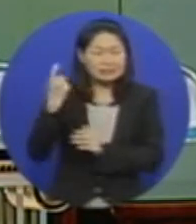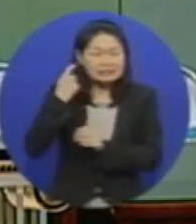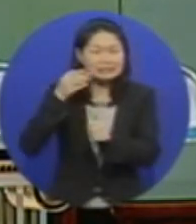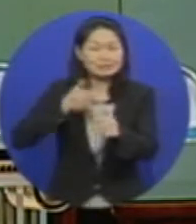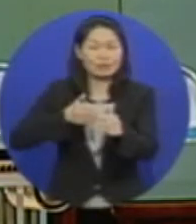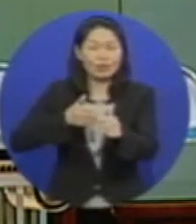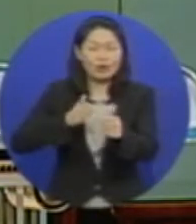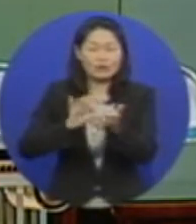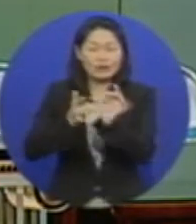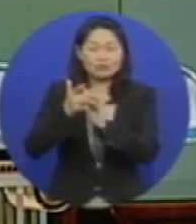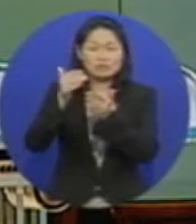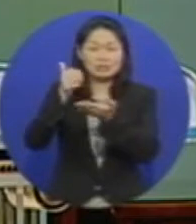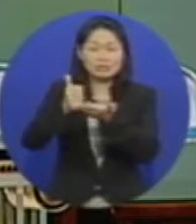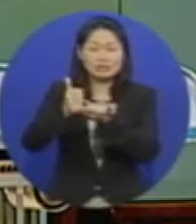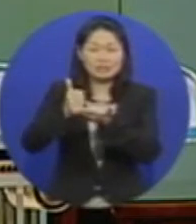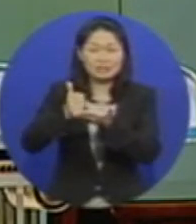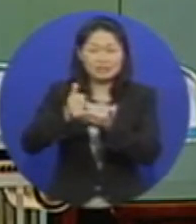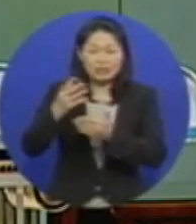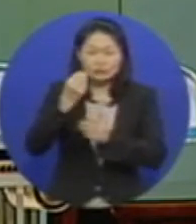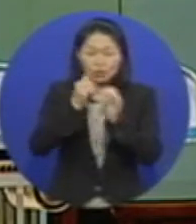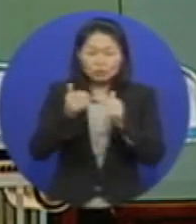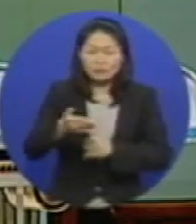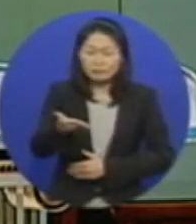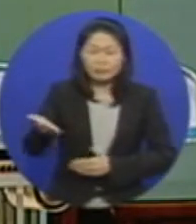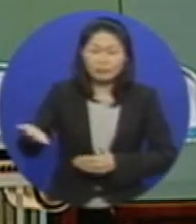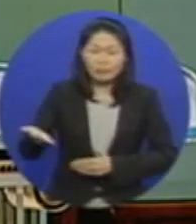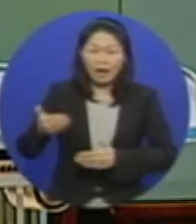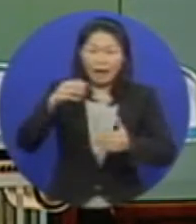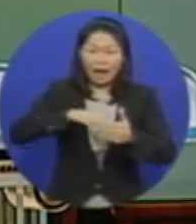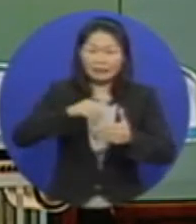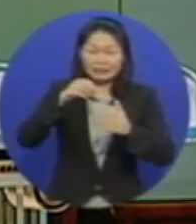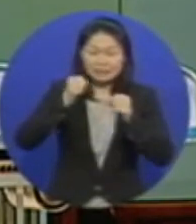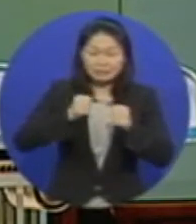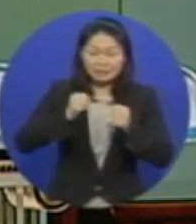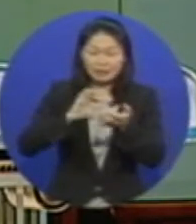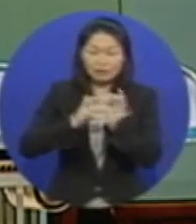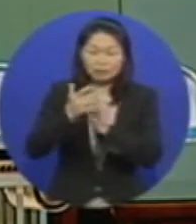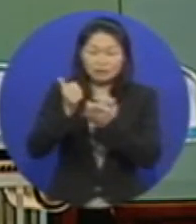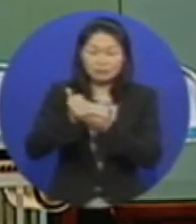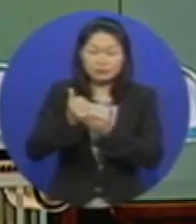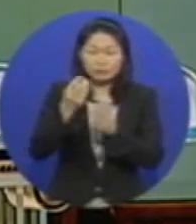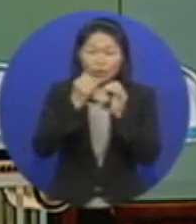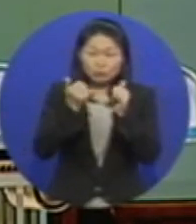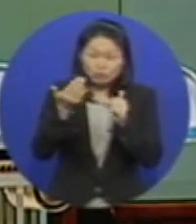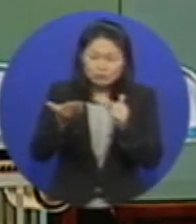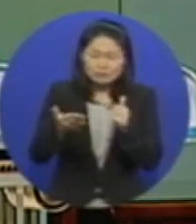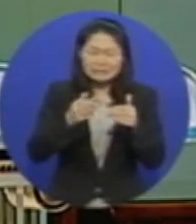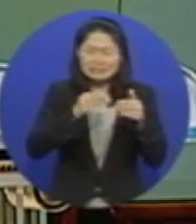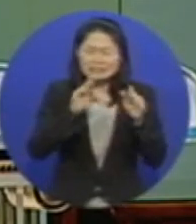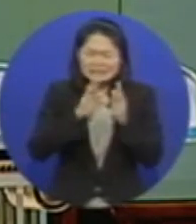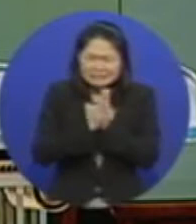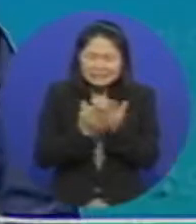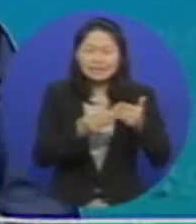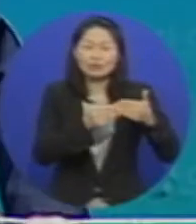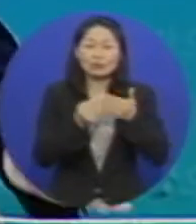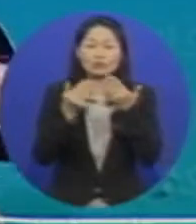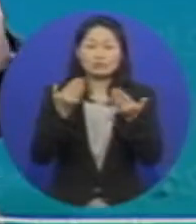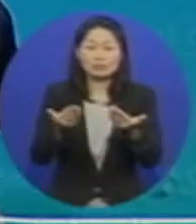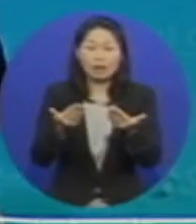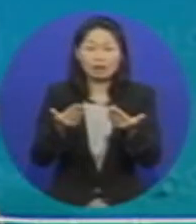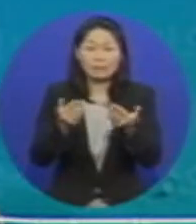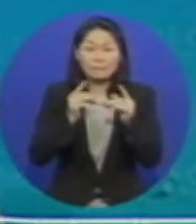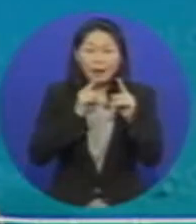예수님이 아성 돈이 많이 계십니다 예수님께서 성도님을 친히 긴 들 하실겁니다 근데 이